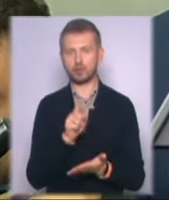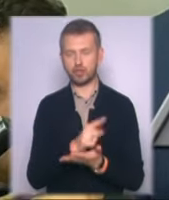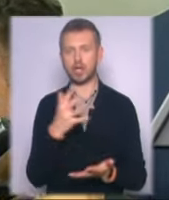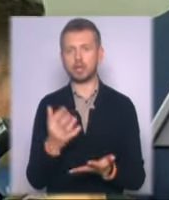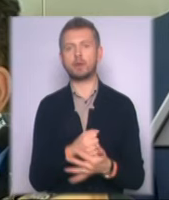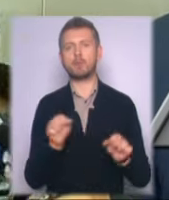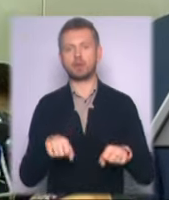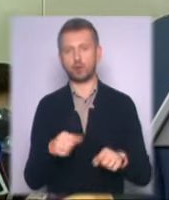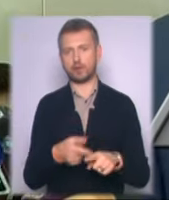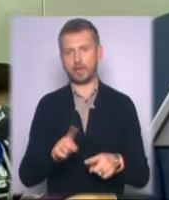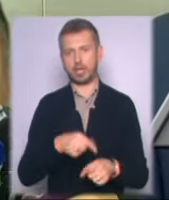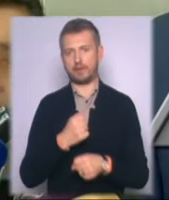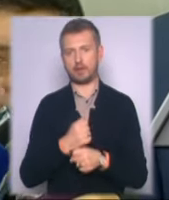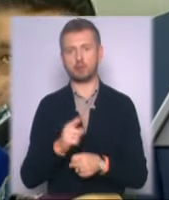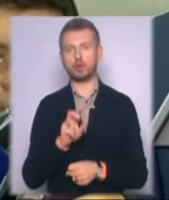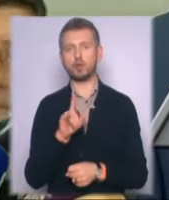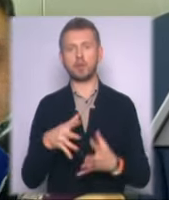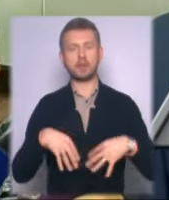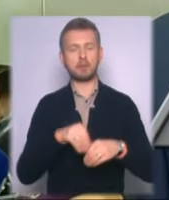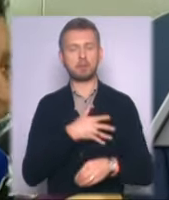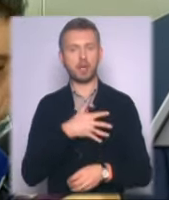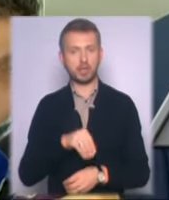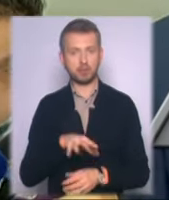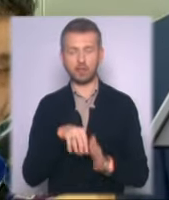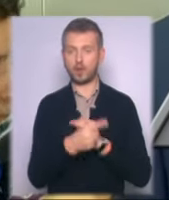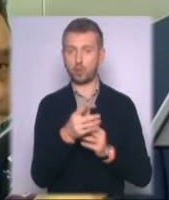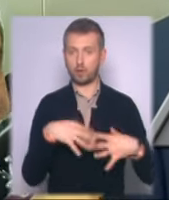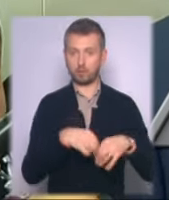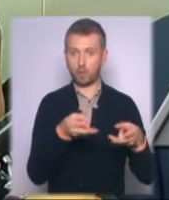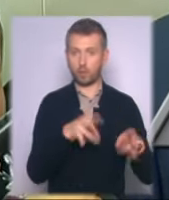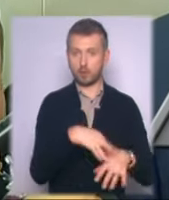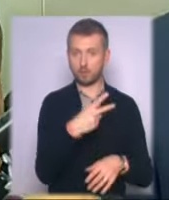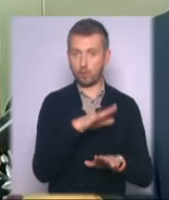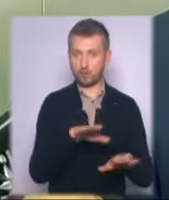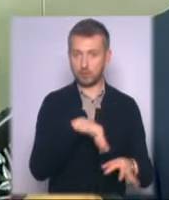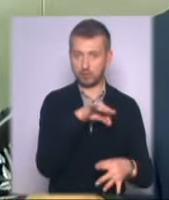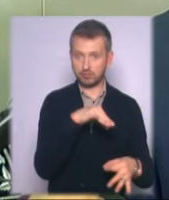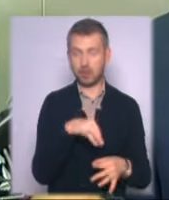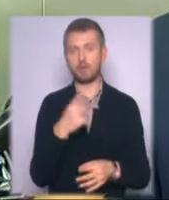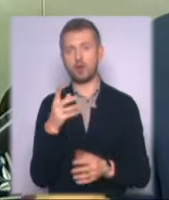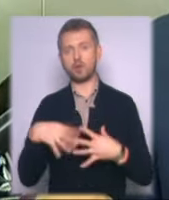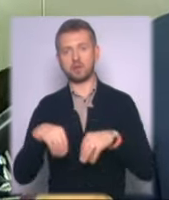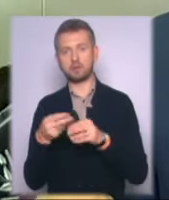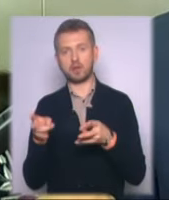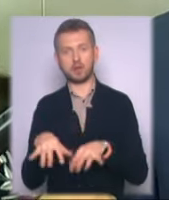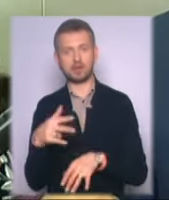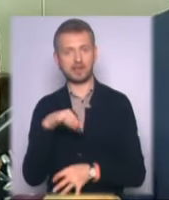можливості, це зробимо для того, щоб сім'ї погибших, в одній сім'ї залишилось двоє дітей, в одній сім'ї залишилось сиротами троє